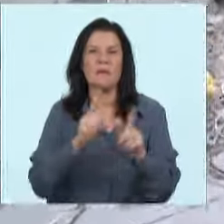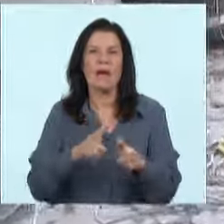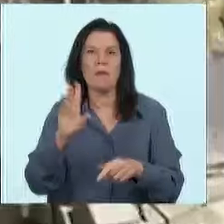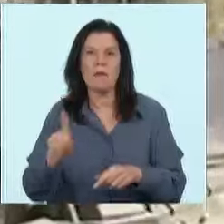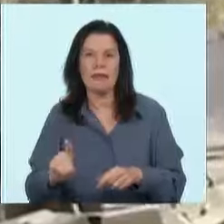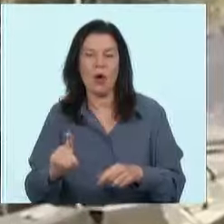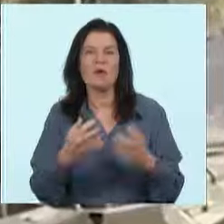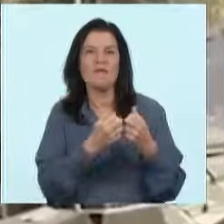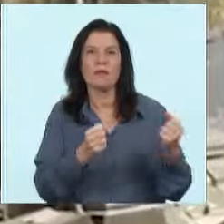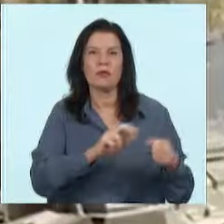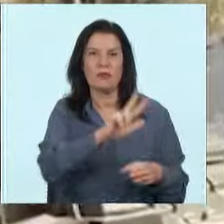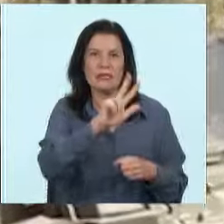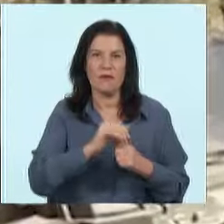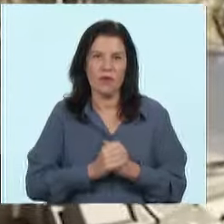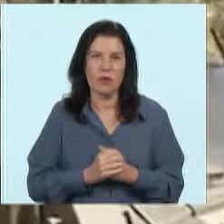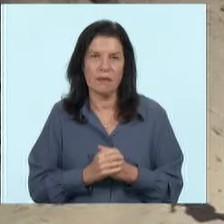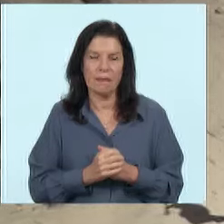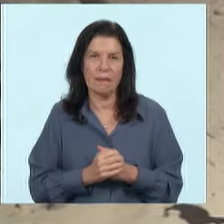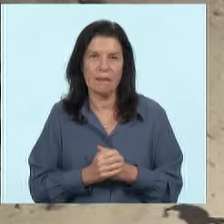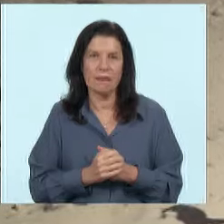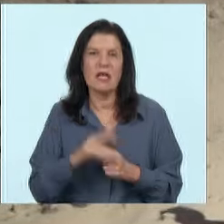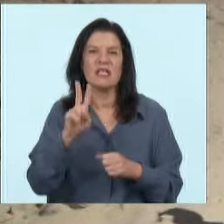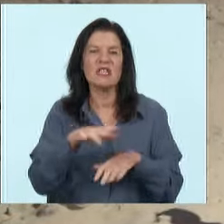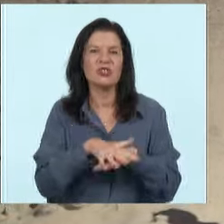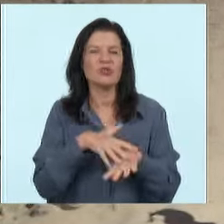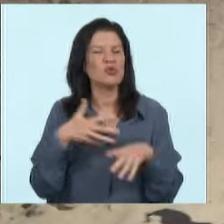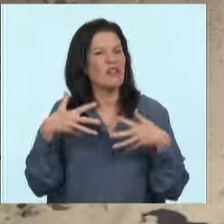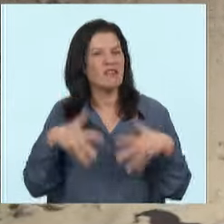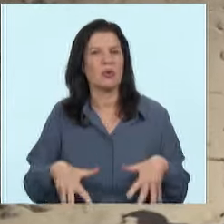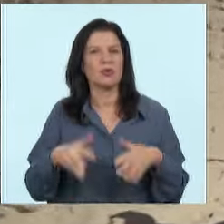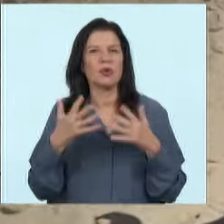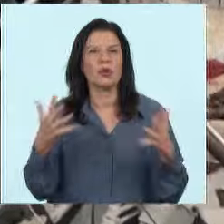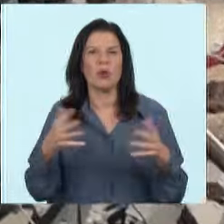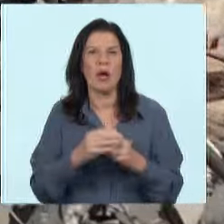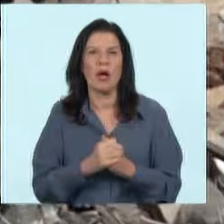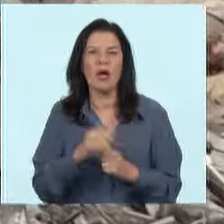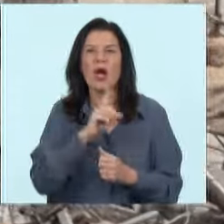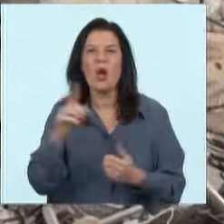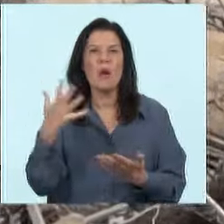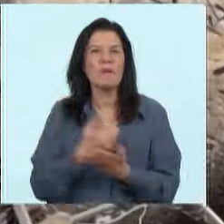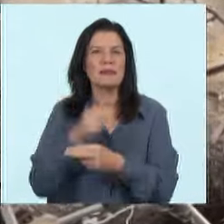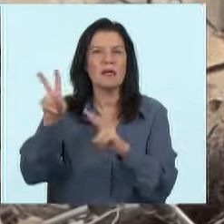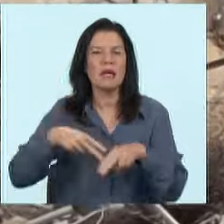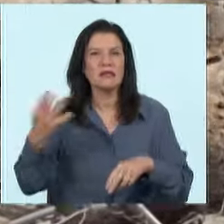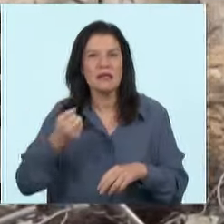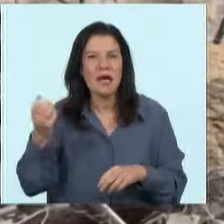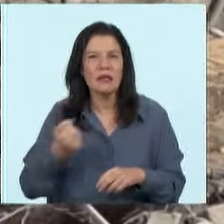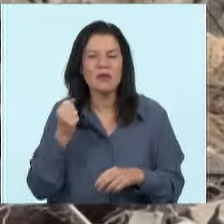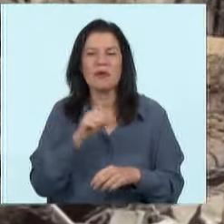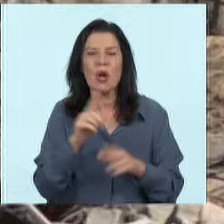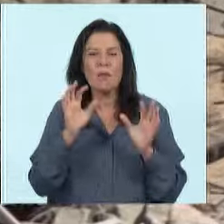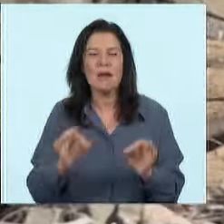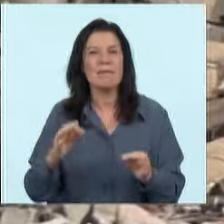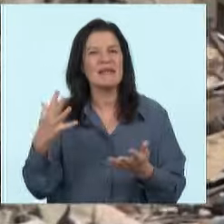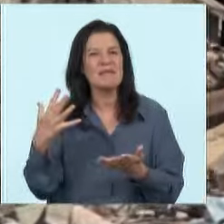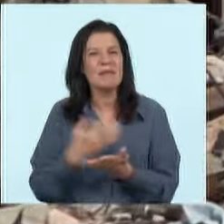שיא בצפון. שגרה. יש תחושת ייאוש מאוד גדולה. לא מצליחים להביא את החטופים. לא באמת מצליחים לנצח את המלחמה הזאת. שנה אחרי